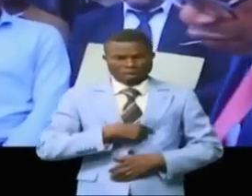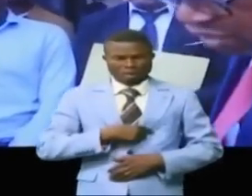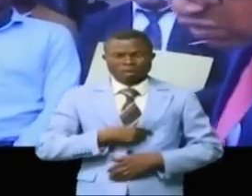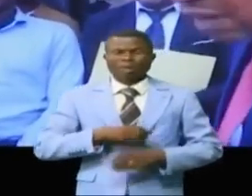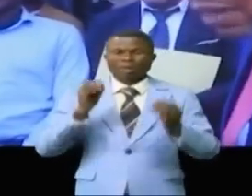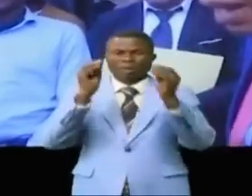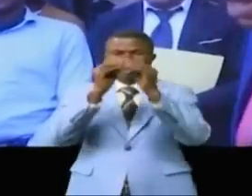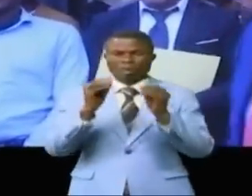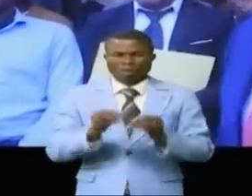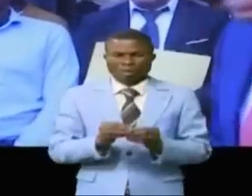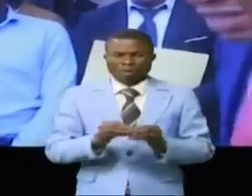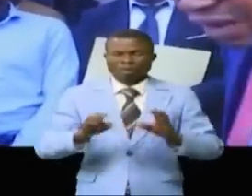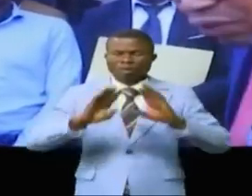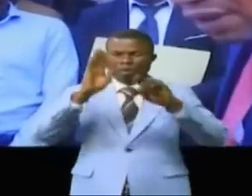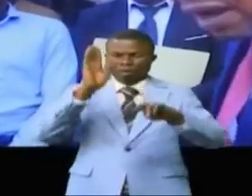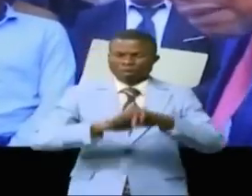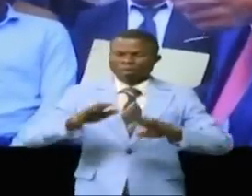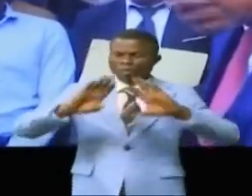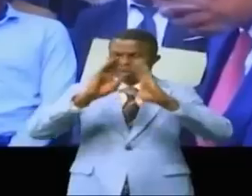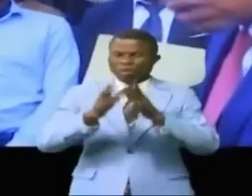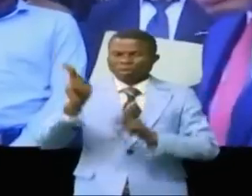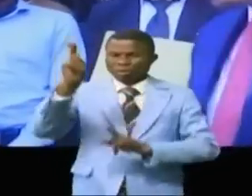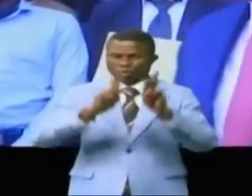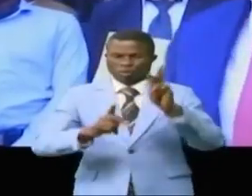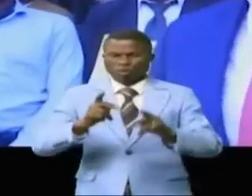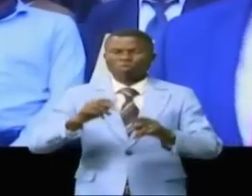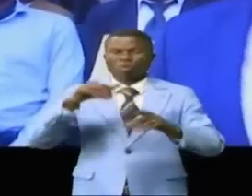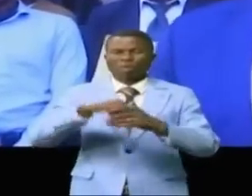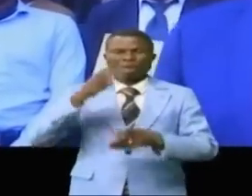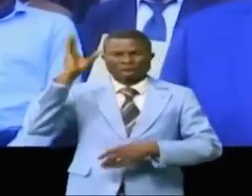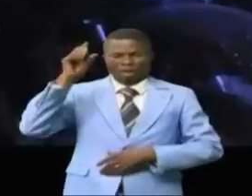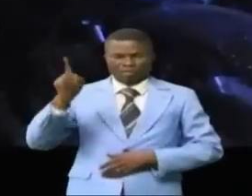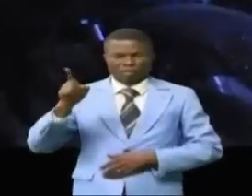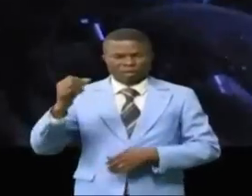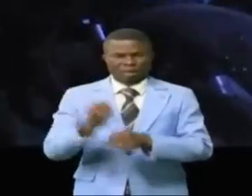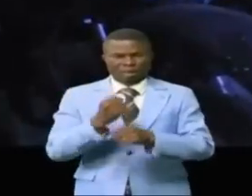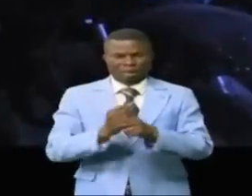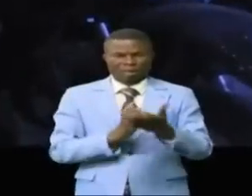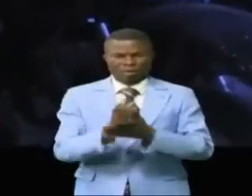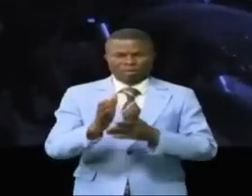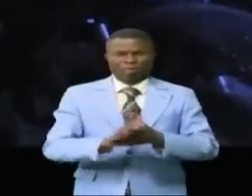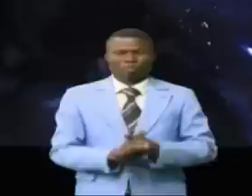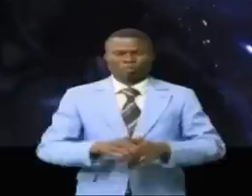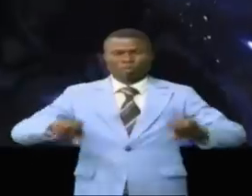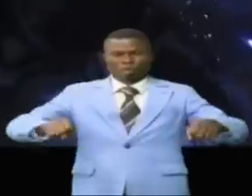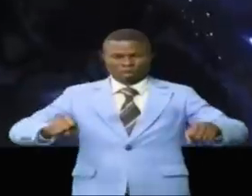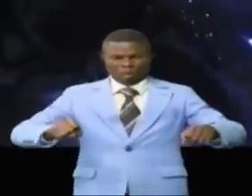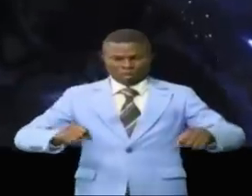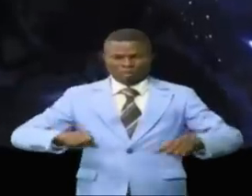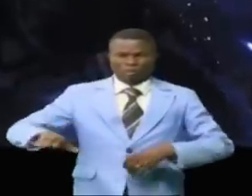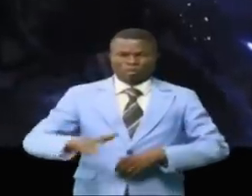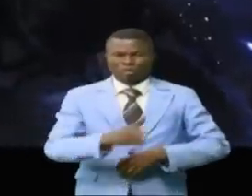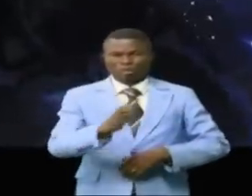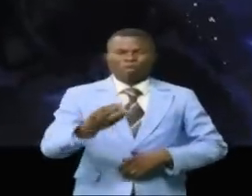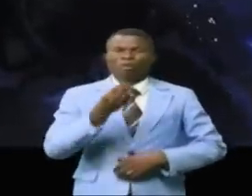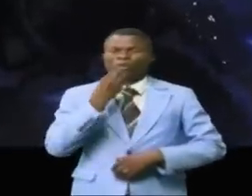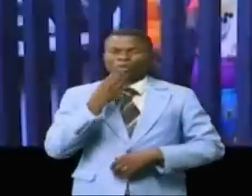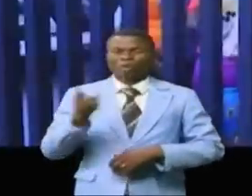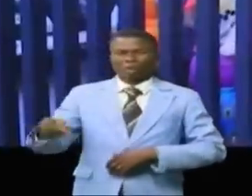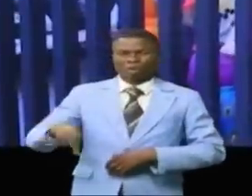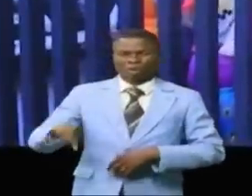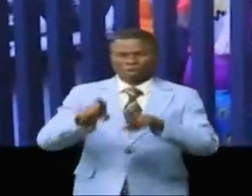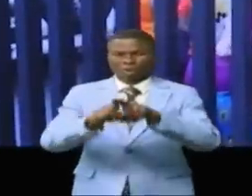d'atteindre toute la population paysanne. Déjà, des motos pour la mobilité des inspecteurs provinciaux